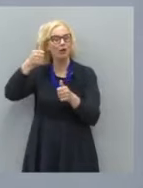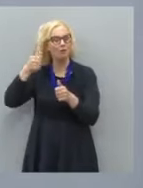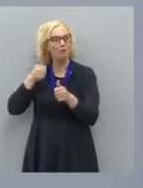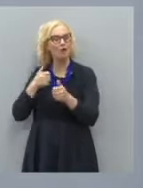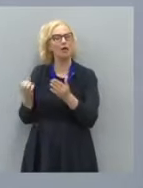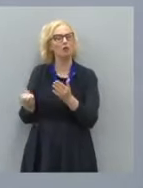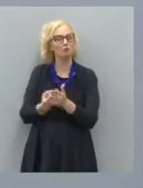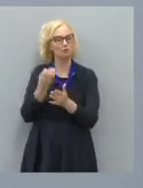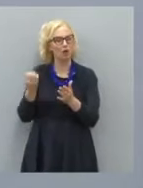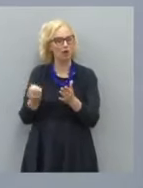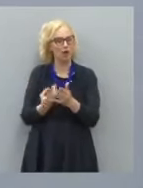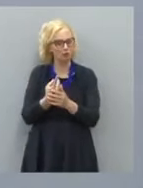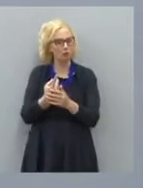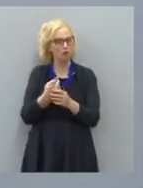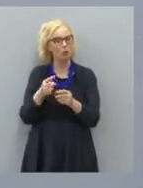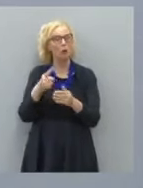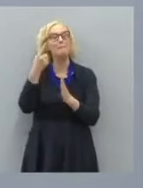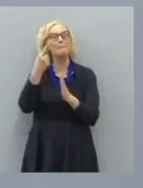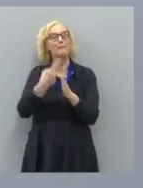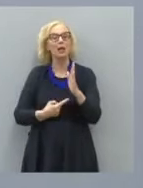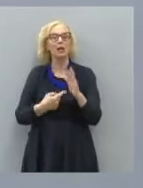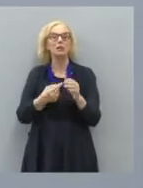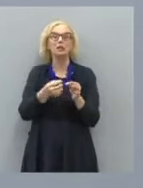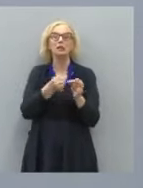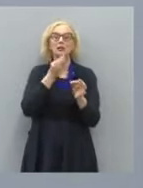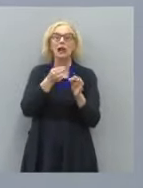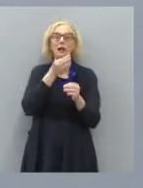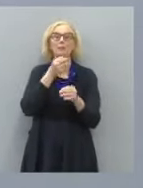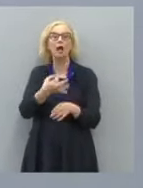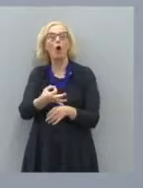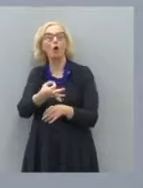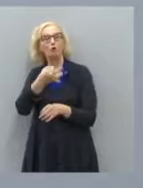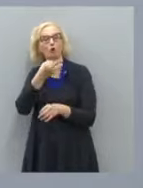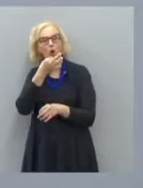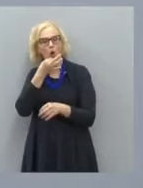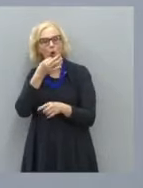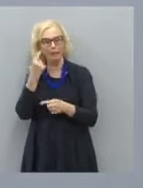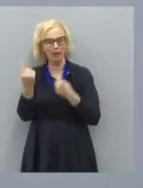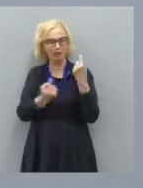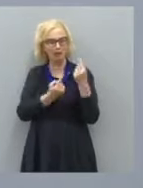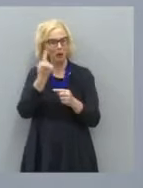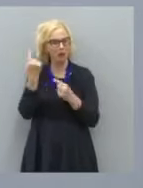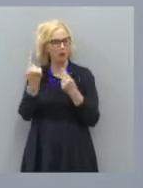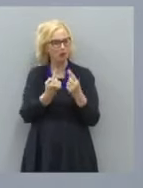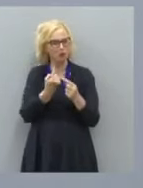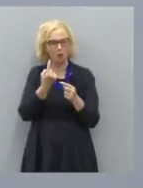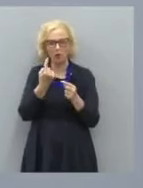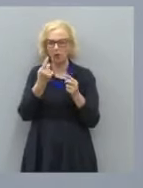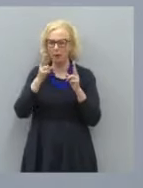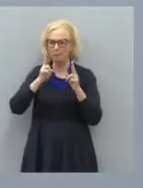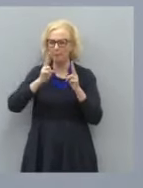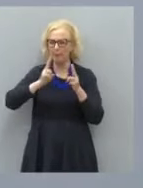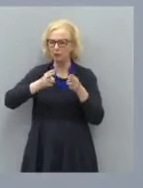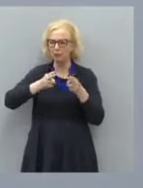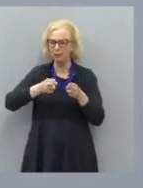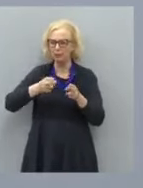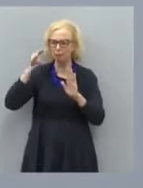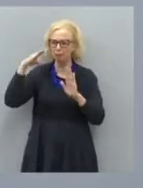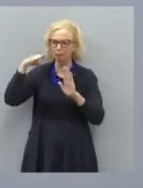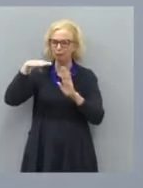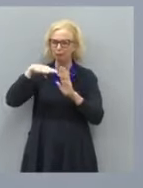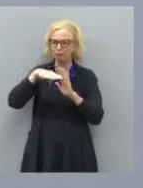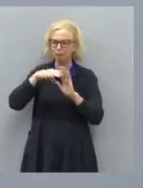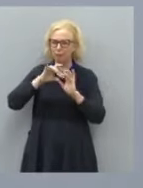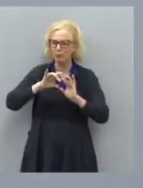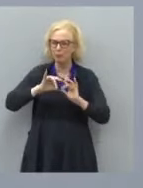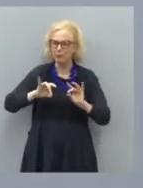scorso accaduto che a settembre ottobre la situazione poi è tornata a ad avere un il contagio in